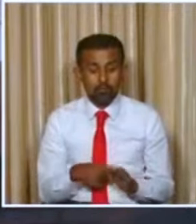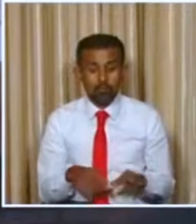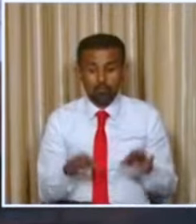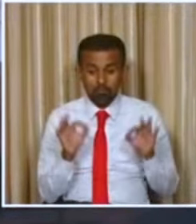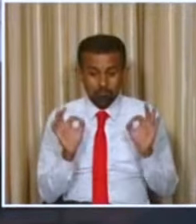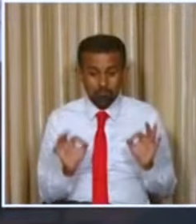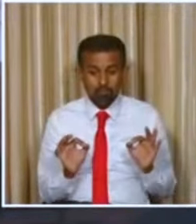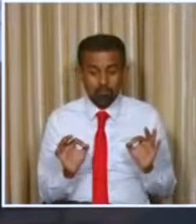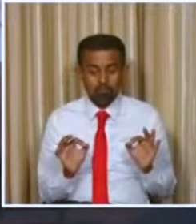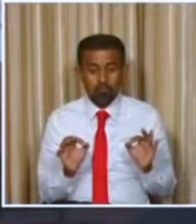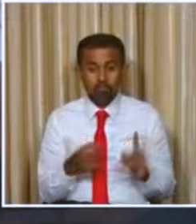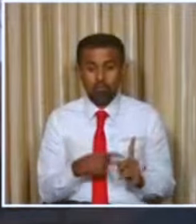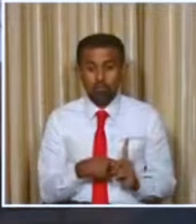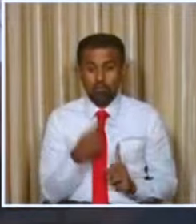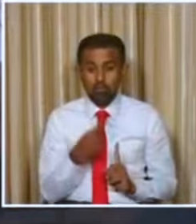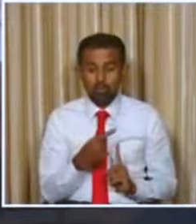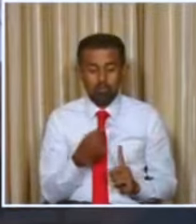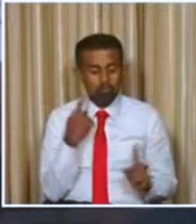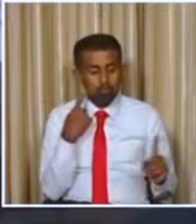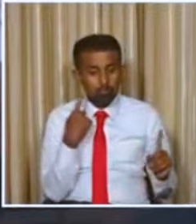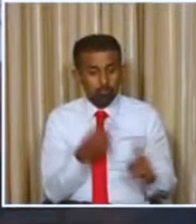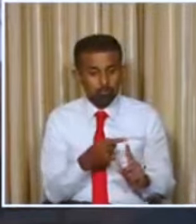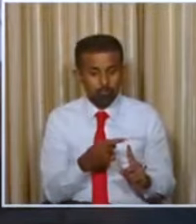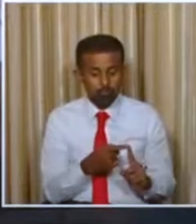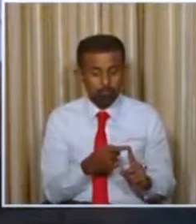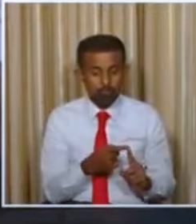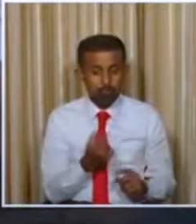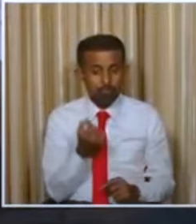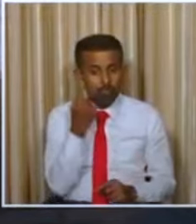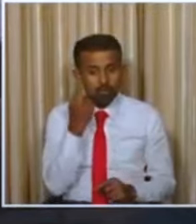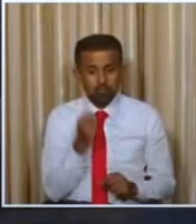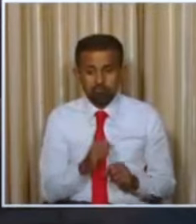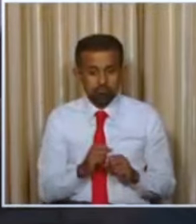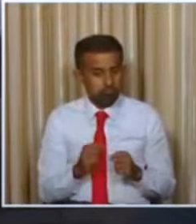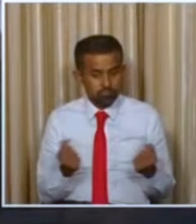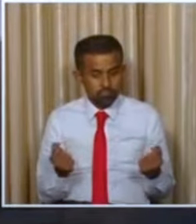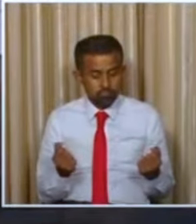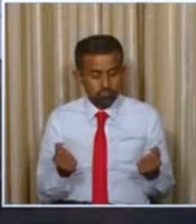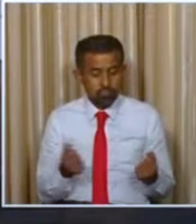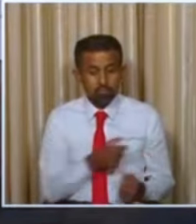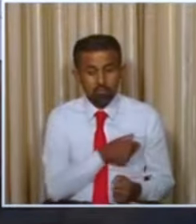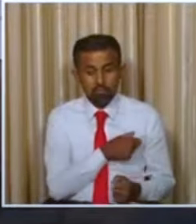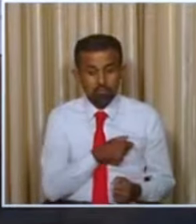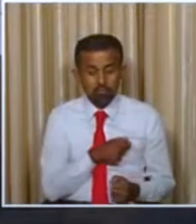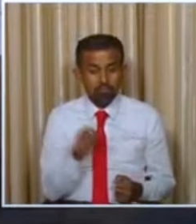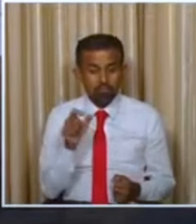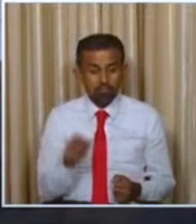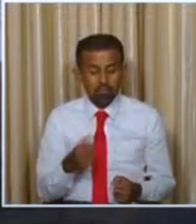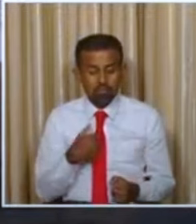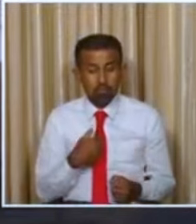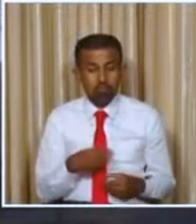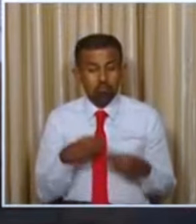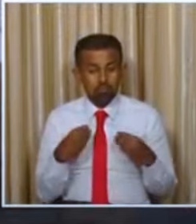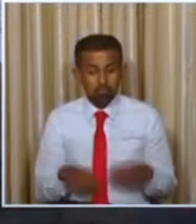சிந்தனையுடைய தலைவர்கள் இல்லாத காரணத்தினால்தான் இந்த நாடு தொடர்ச்சியாக இவ்வாறான பின்னடைவுகளை சந்தித்து